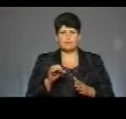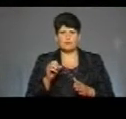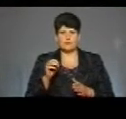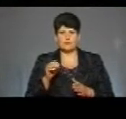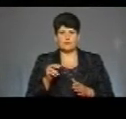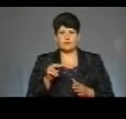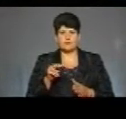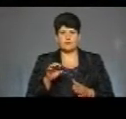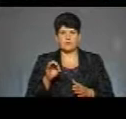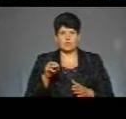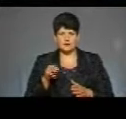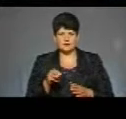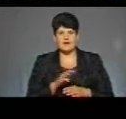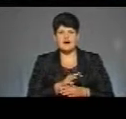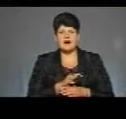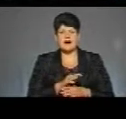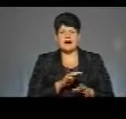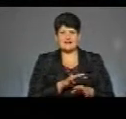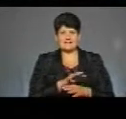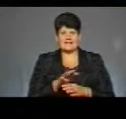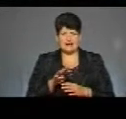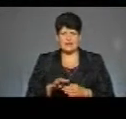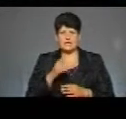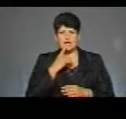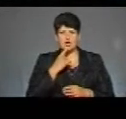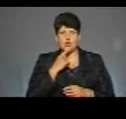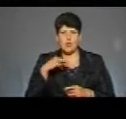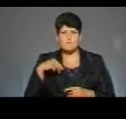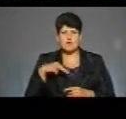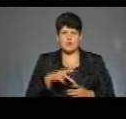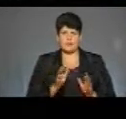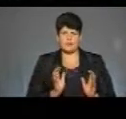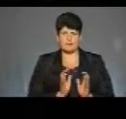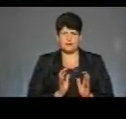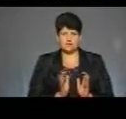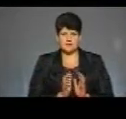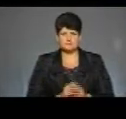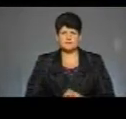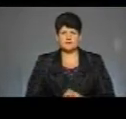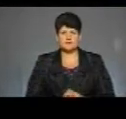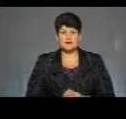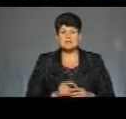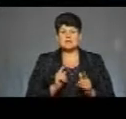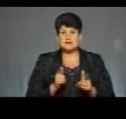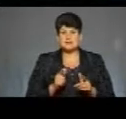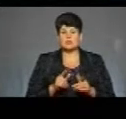ми і дотримуємося. А основне завдання – це боротьба з артилерією противника. Згідно